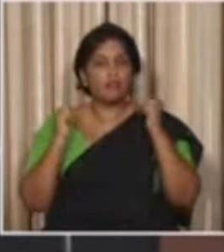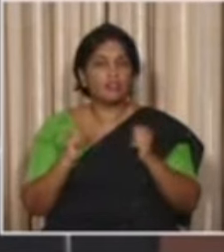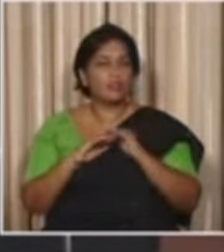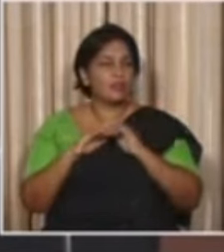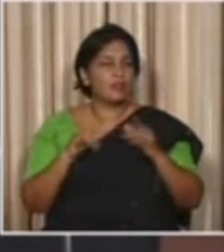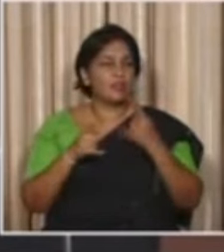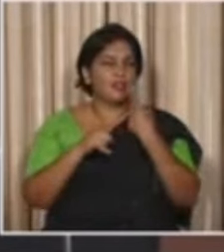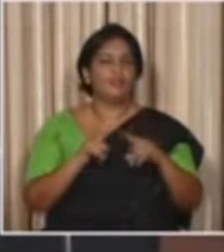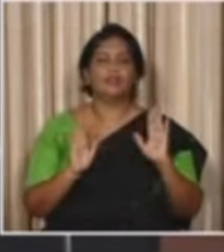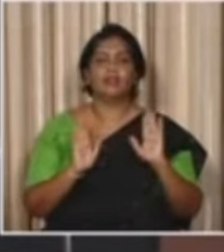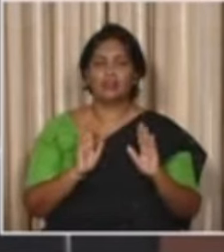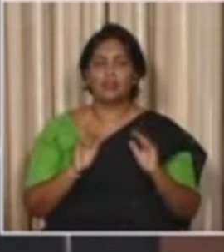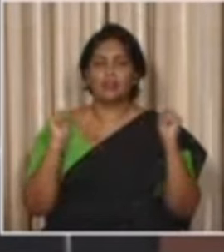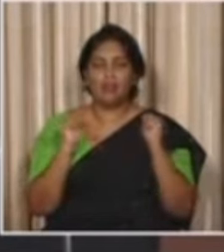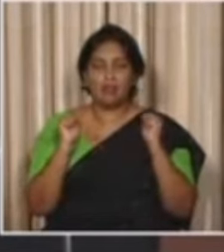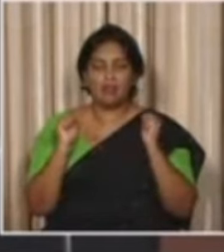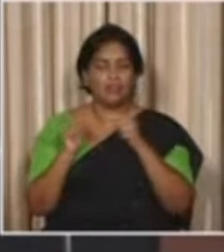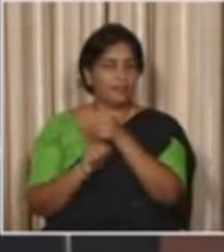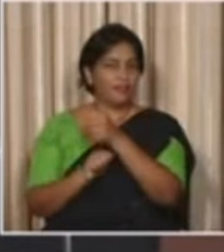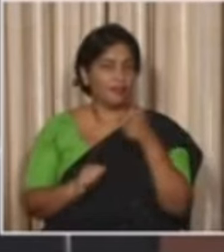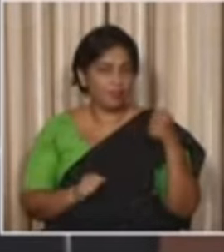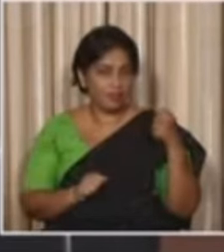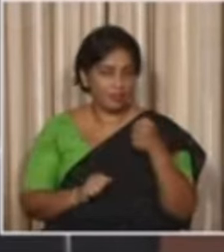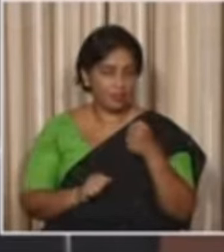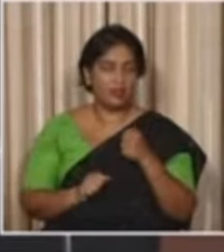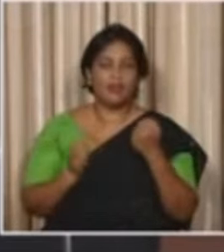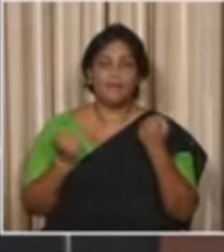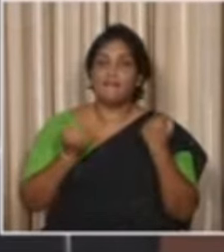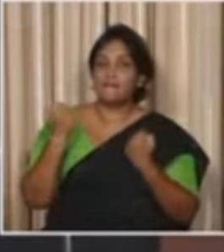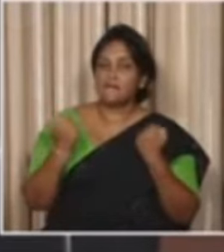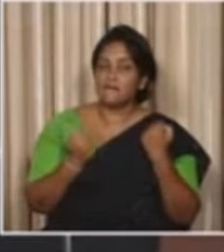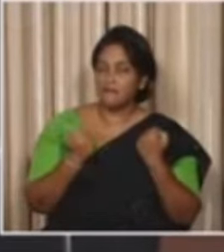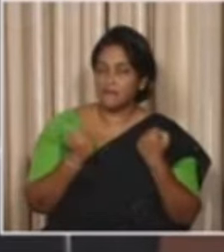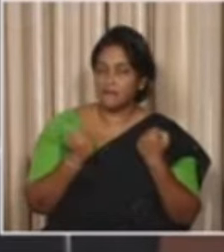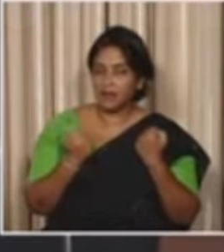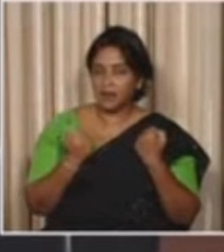විතරයි අයිස් පෙට්ටිය වාහනය